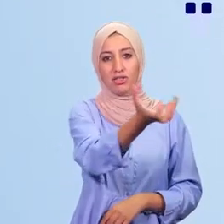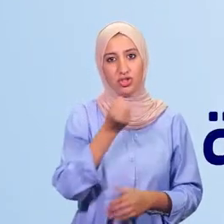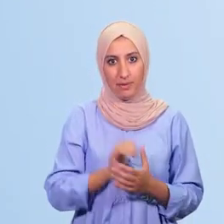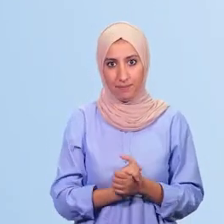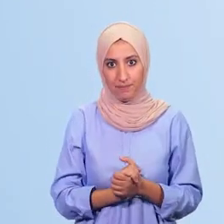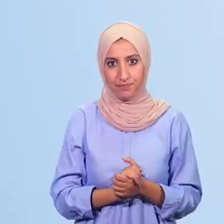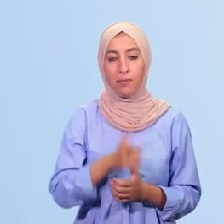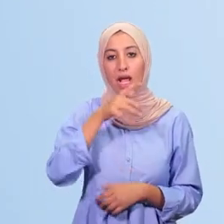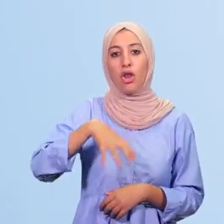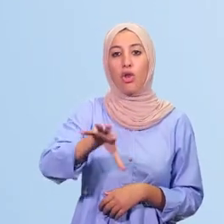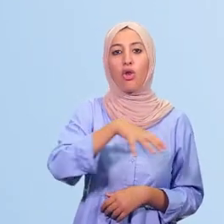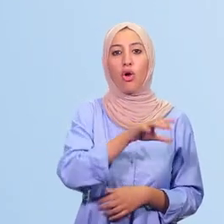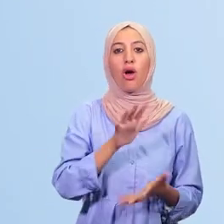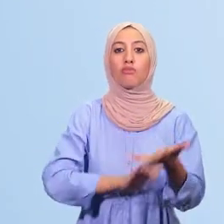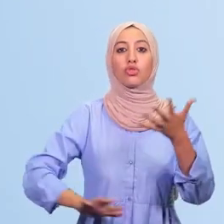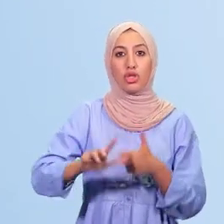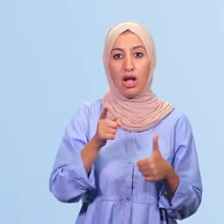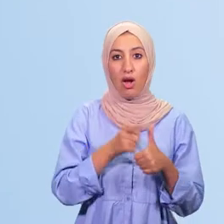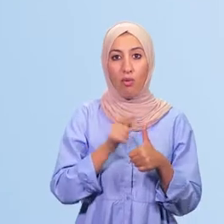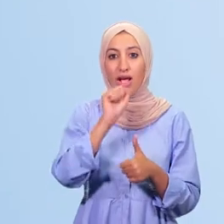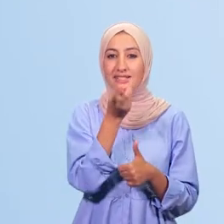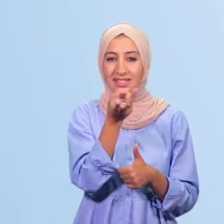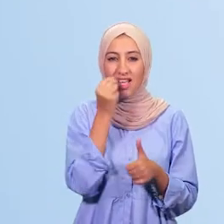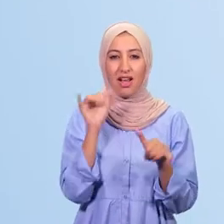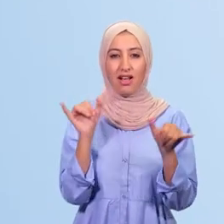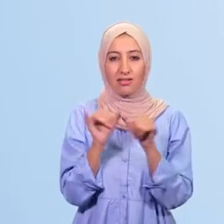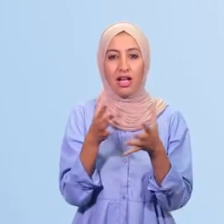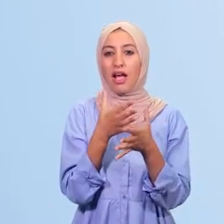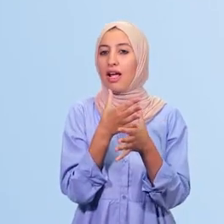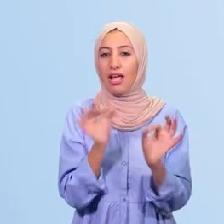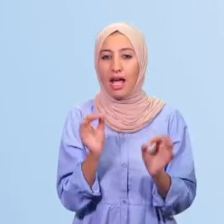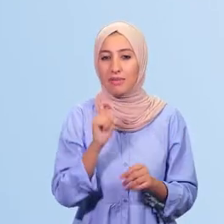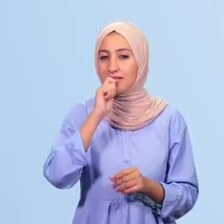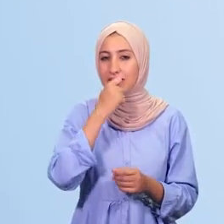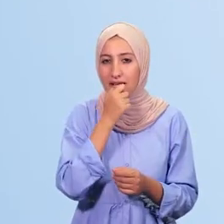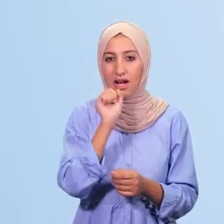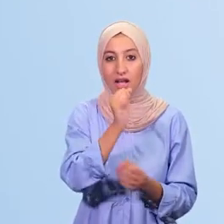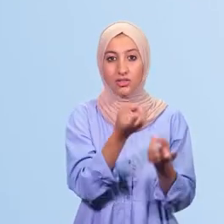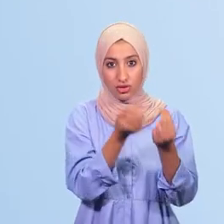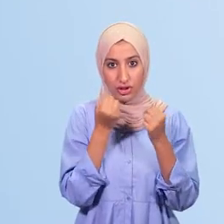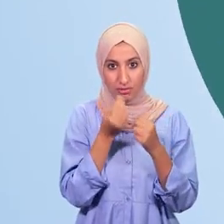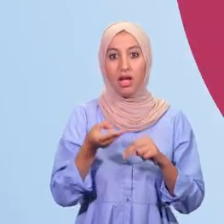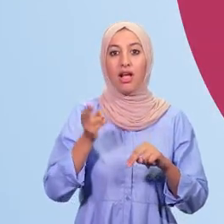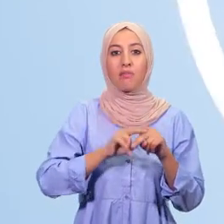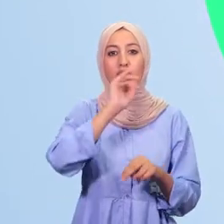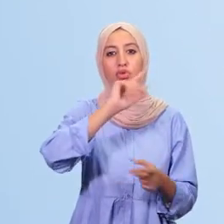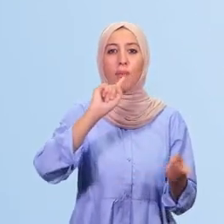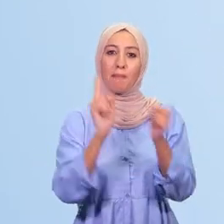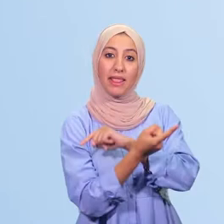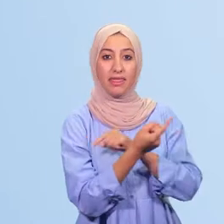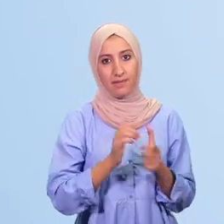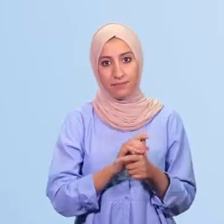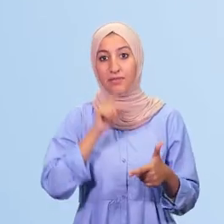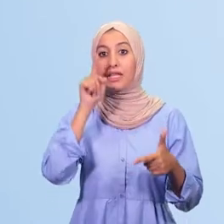الإلكترونية: اختراق المواقع والإيميلات وانتهاك سريتها وخصوصية أصحابها وتخريب بياناتهم،